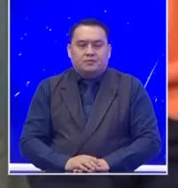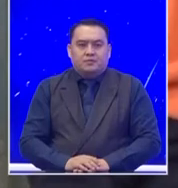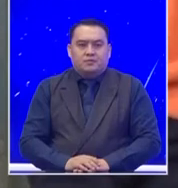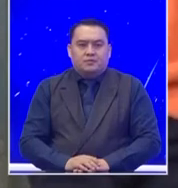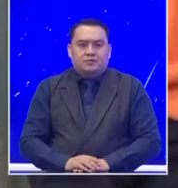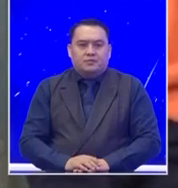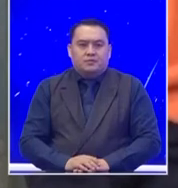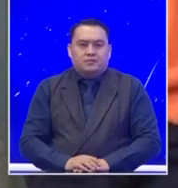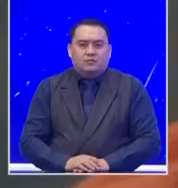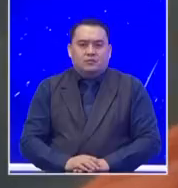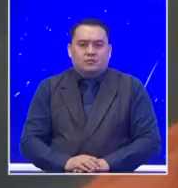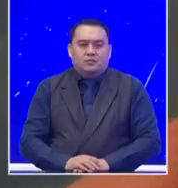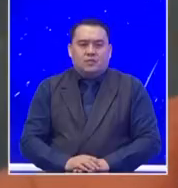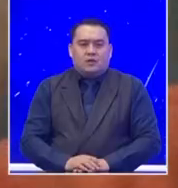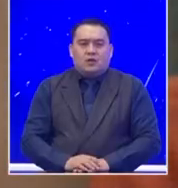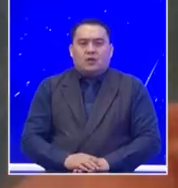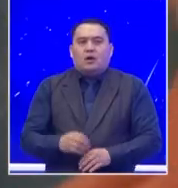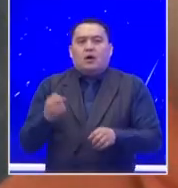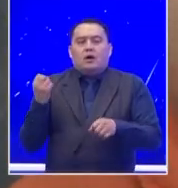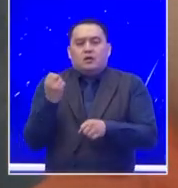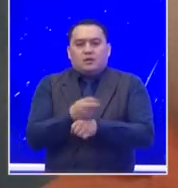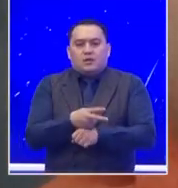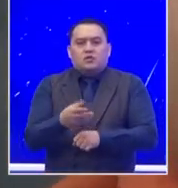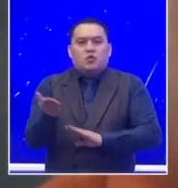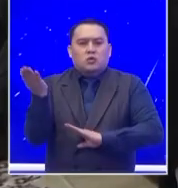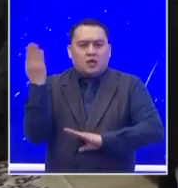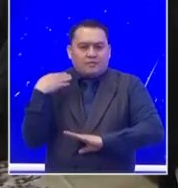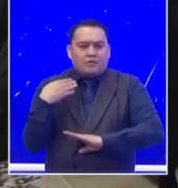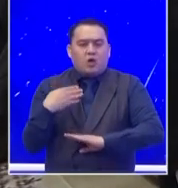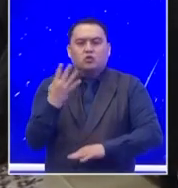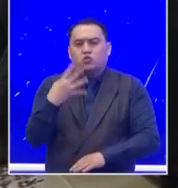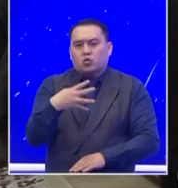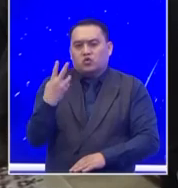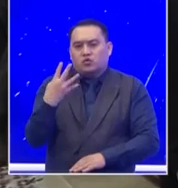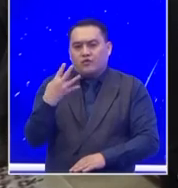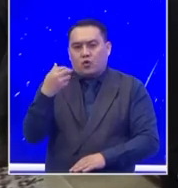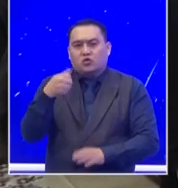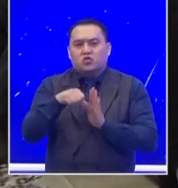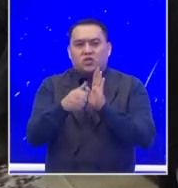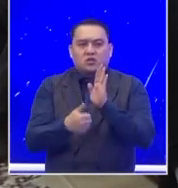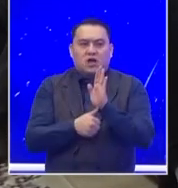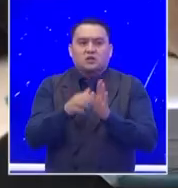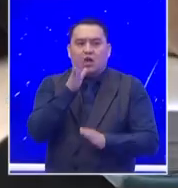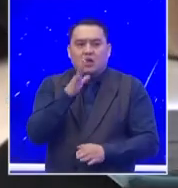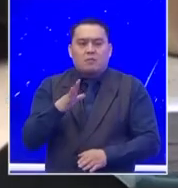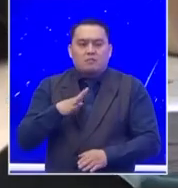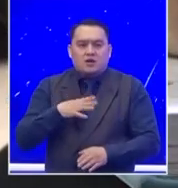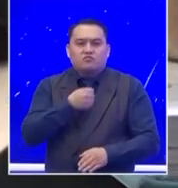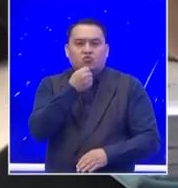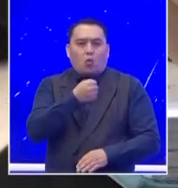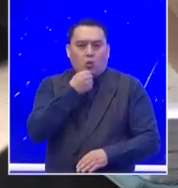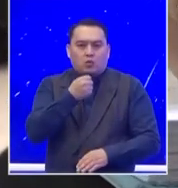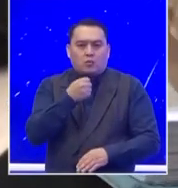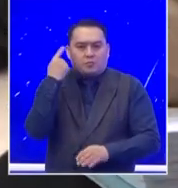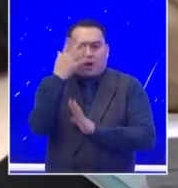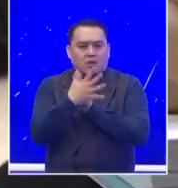Дурсун Хусинович Мамучоглы о тяготах депортации знает не понаслышке. Тогда, в далеком 44-м, ему было 16 лет. Он был уже почти взрослый и